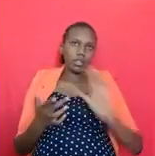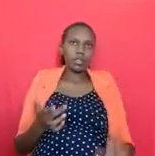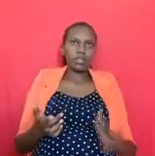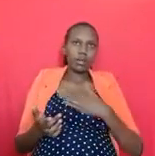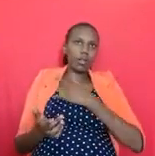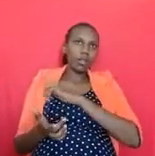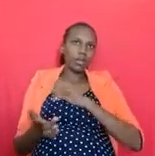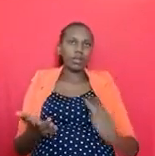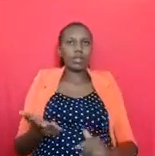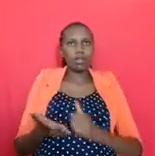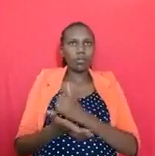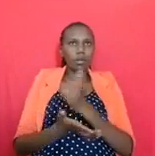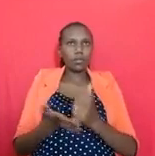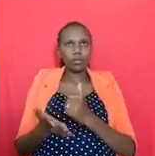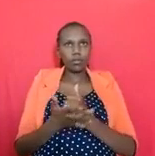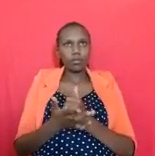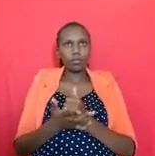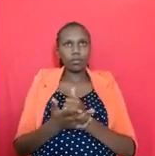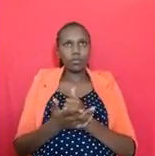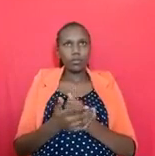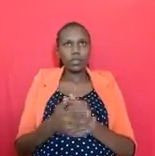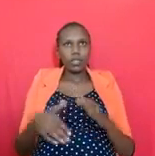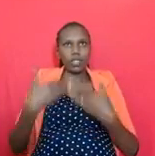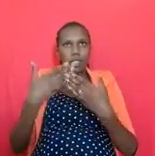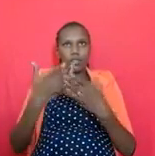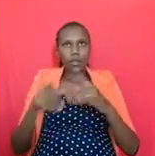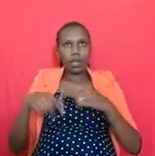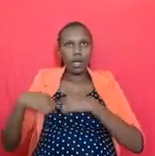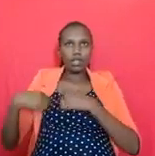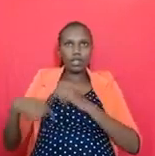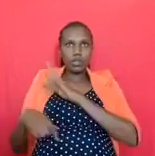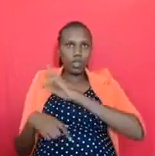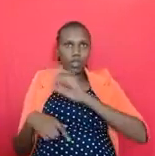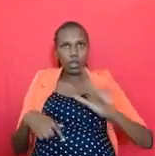mwathani witu. Gloria igoro cianyu na igoro.